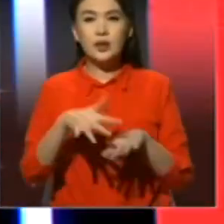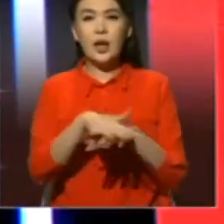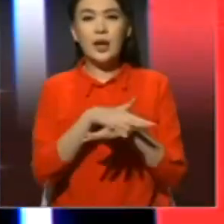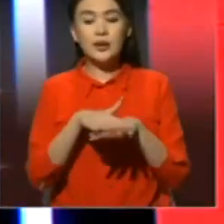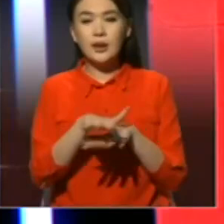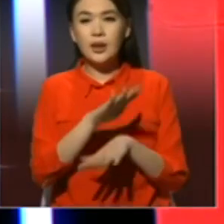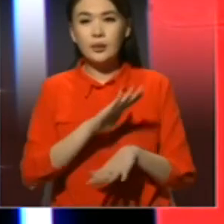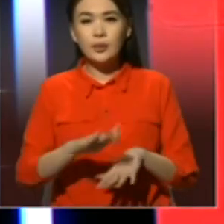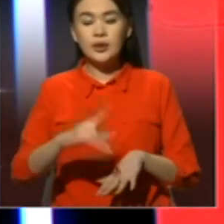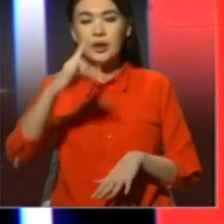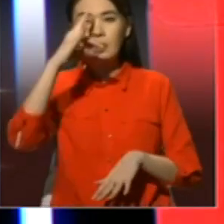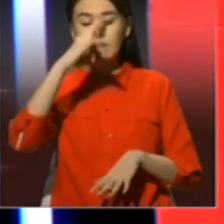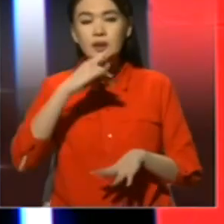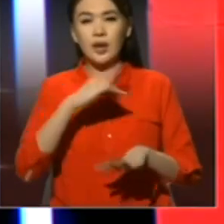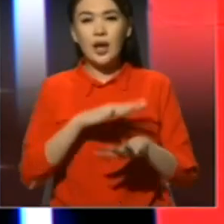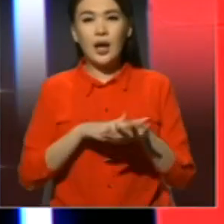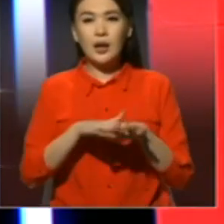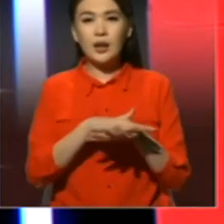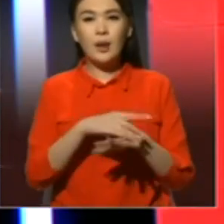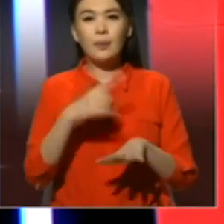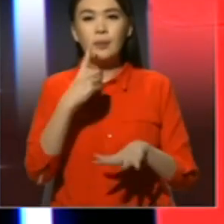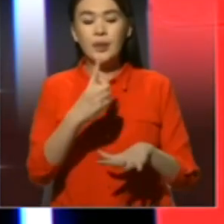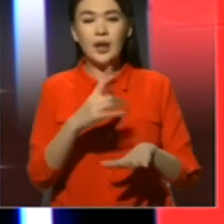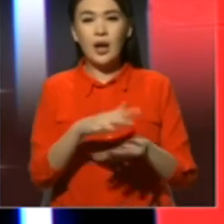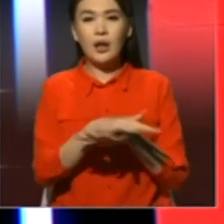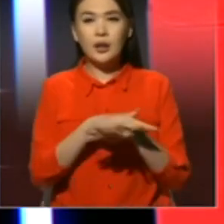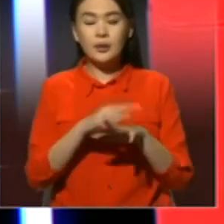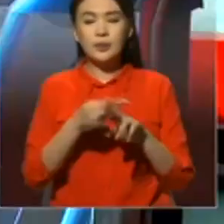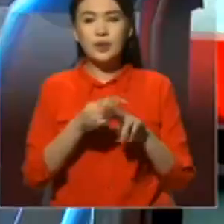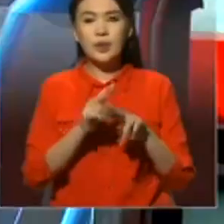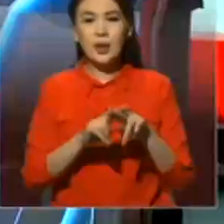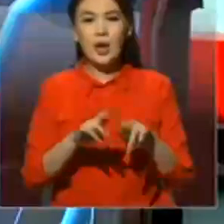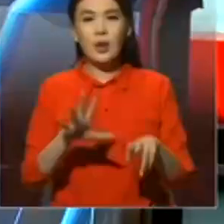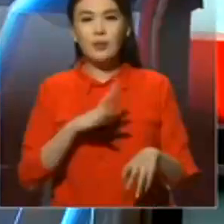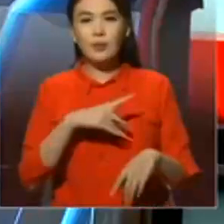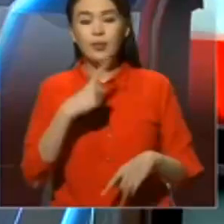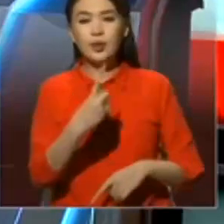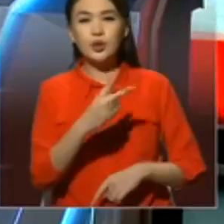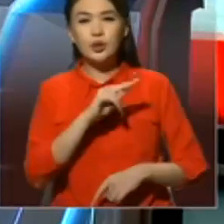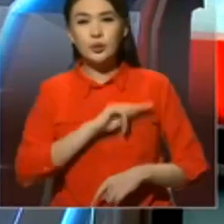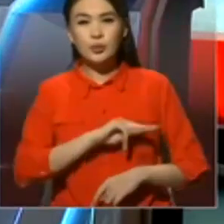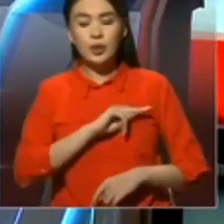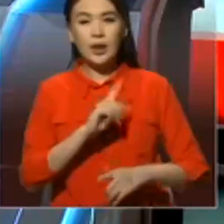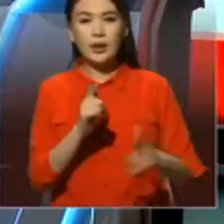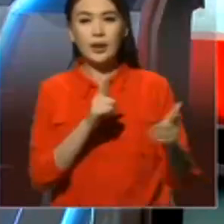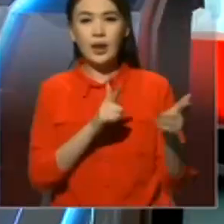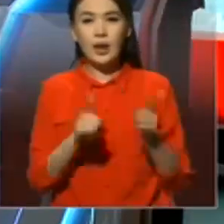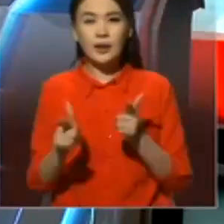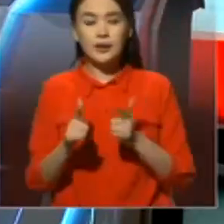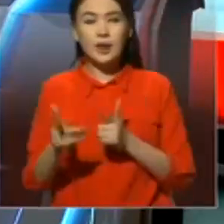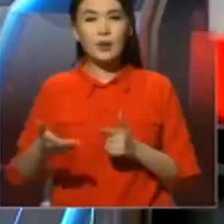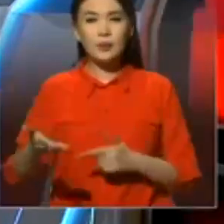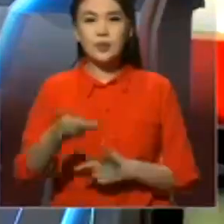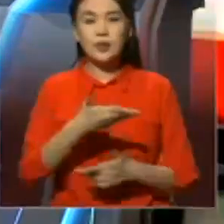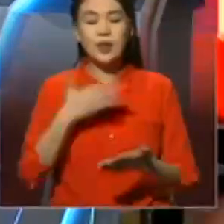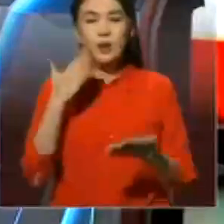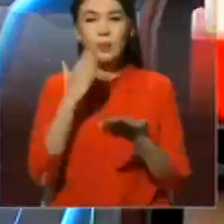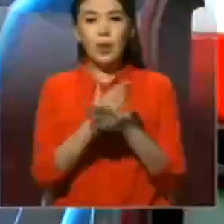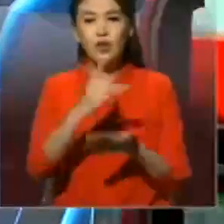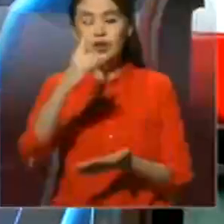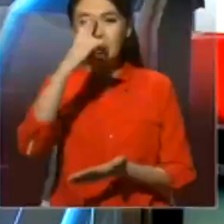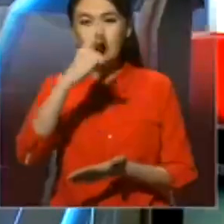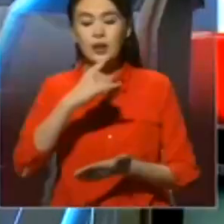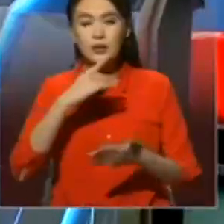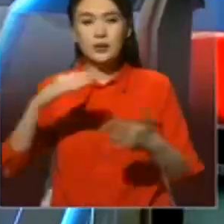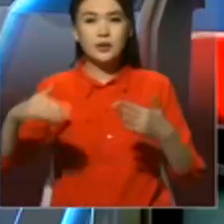емес, Қазақстан халқы, біз бір халықпыз. Бір мүддеде жұмыс жасауға міне дайындық бізде бар. Жаңа Қазақстан